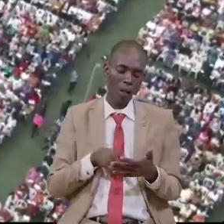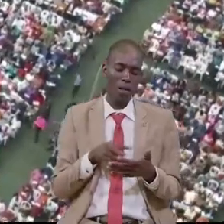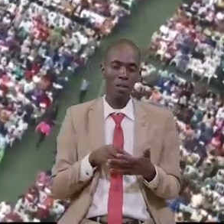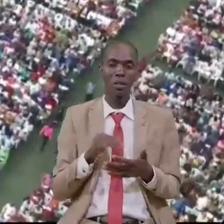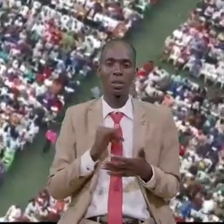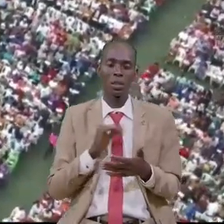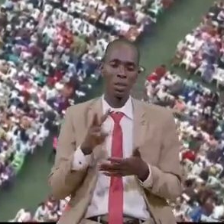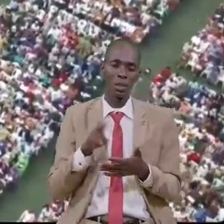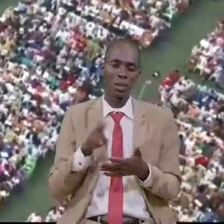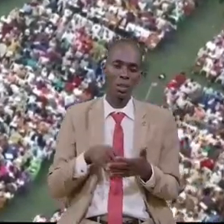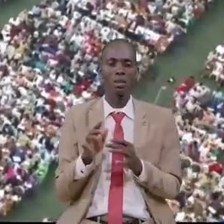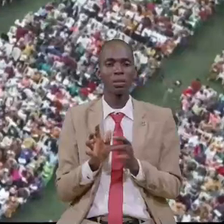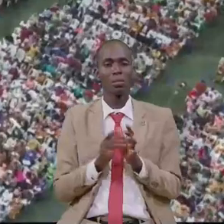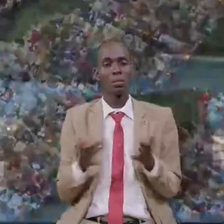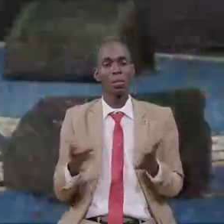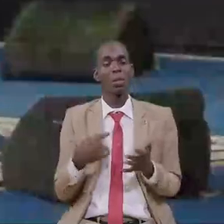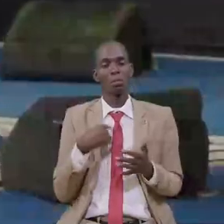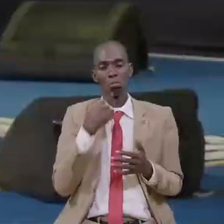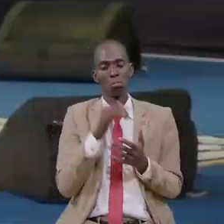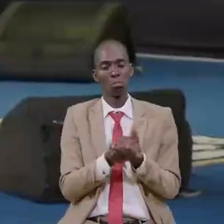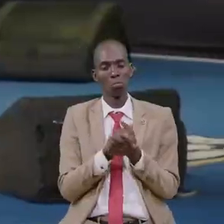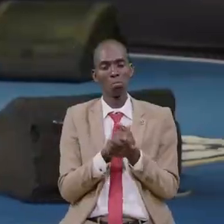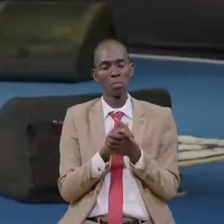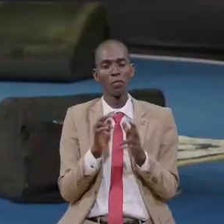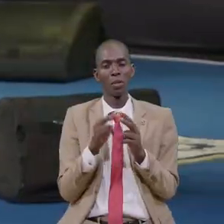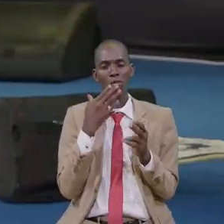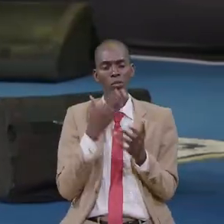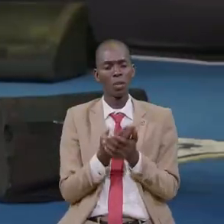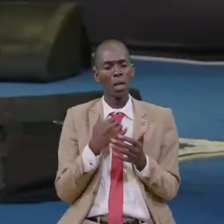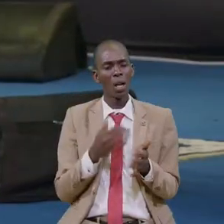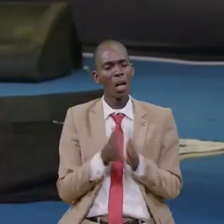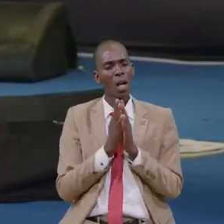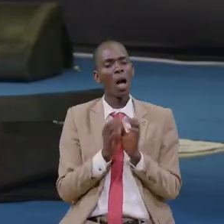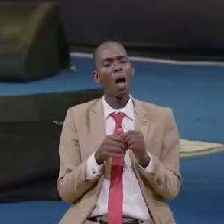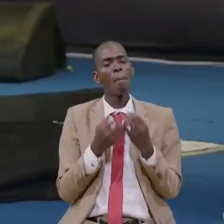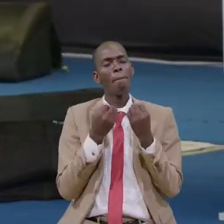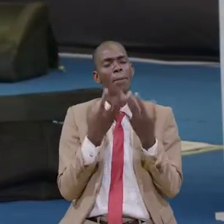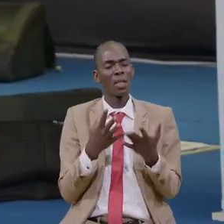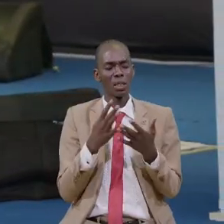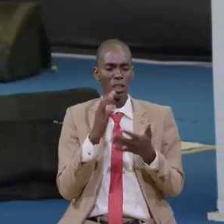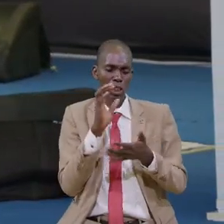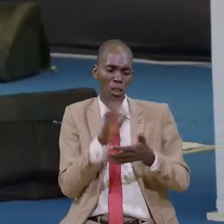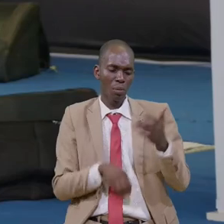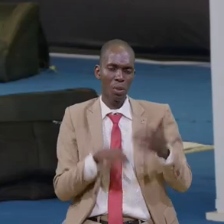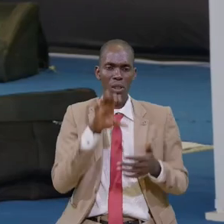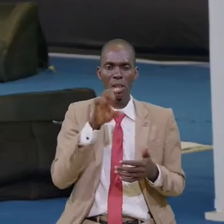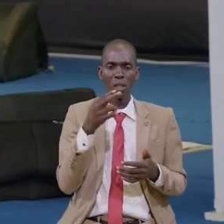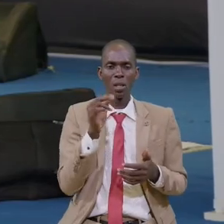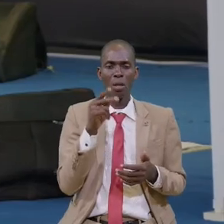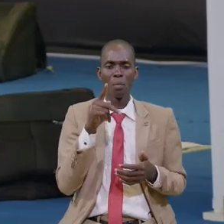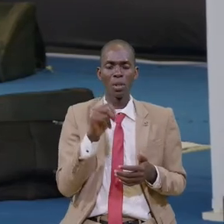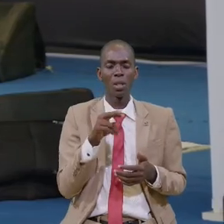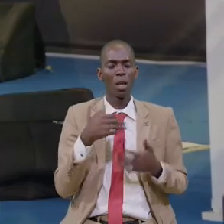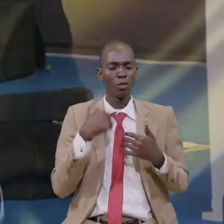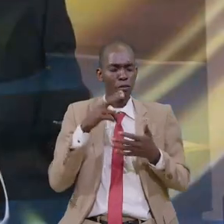je lis la Bible. Je dis, c'est bien ça. Et combien de chapitres as-tu lu aujourd'hui? Et vas-tu lire? Je vais lire